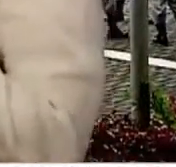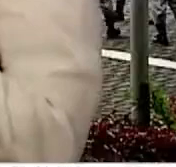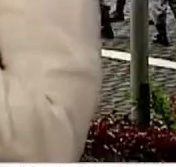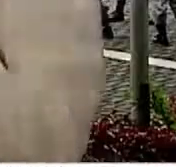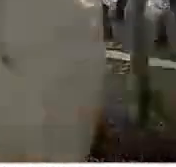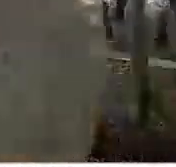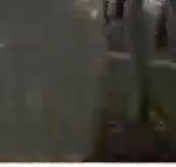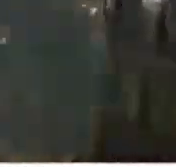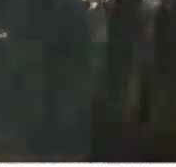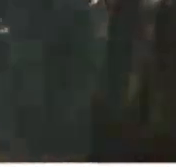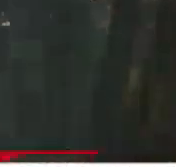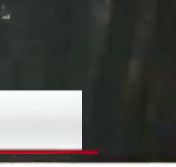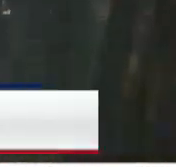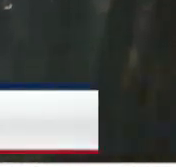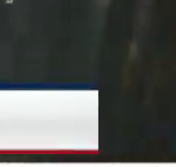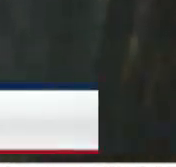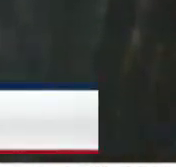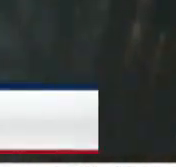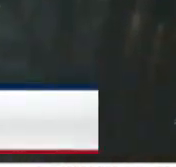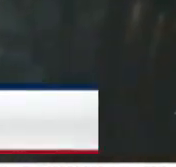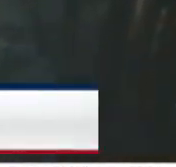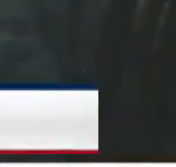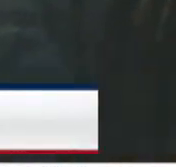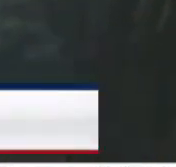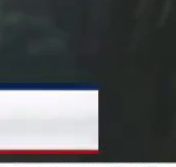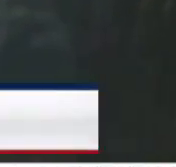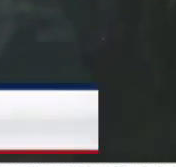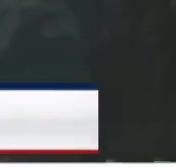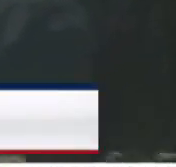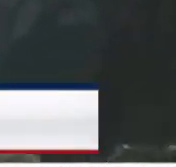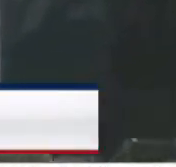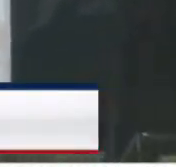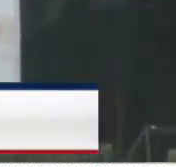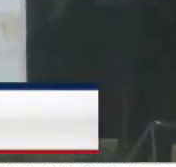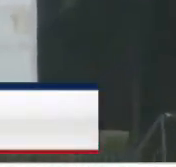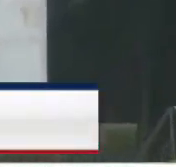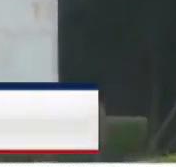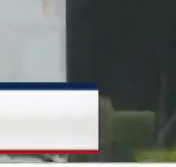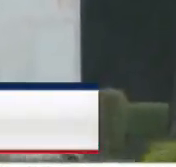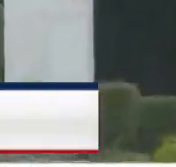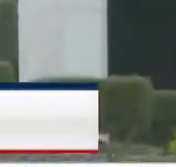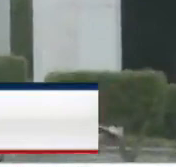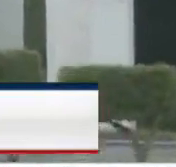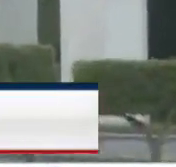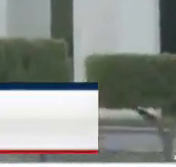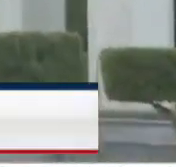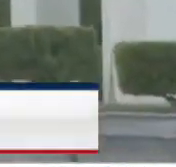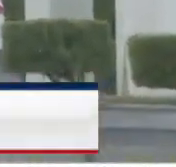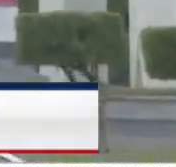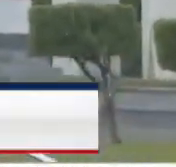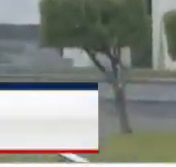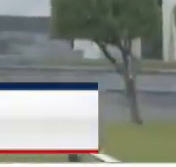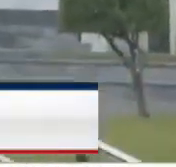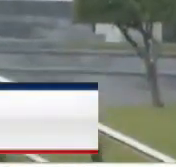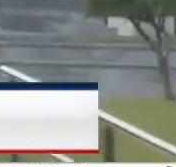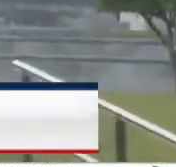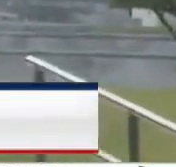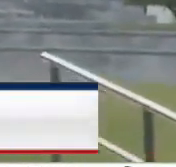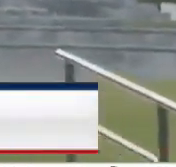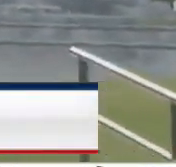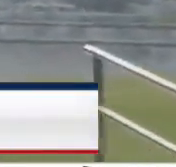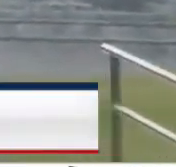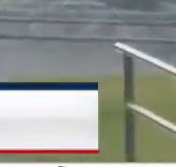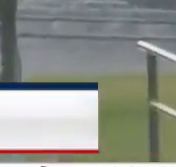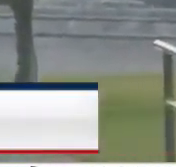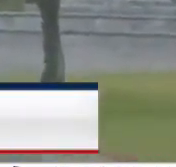pong ito ay kabayanihan tungo sa pagkakaisa at pag-unlad. Okay. 2 years ago, nagsimula po ang health crisis,